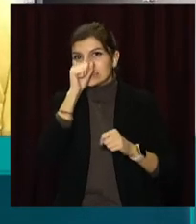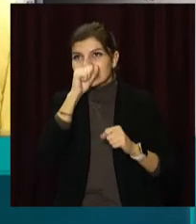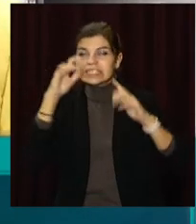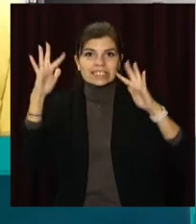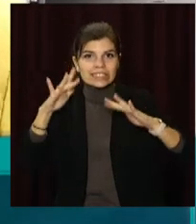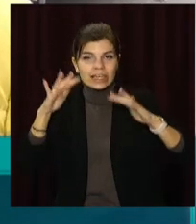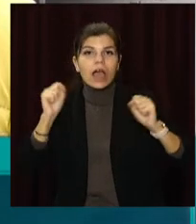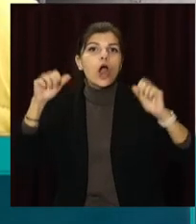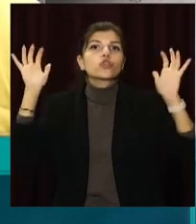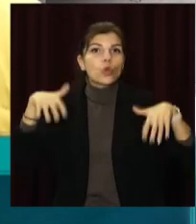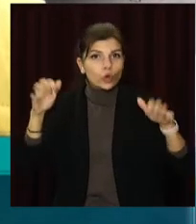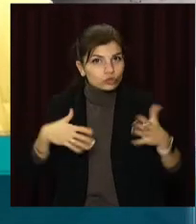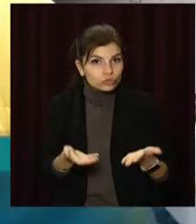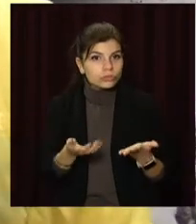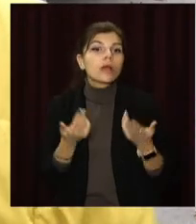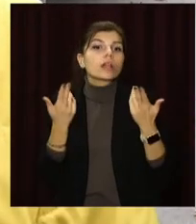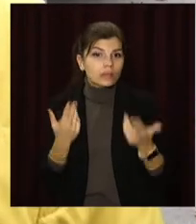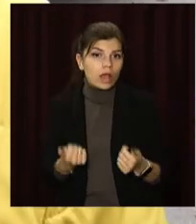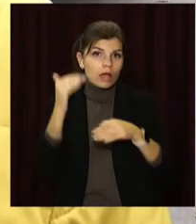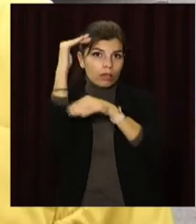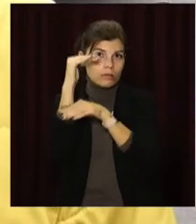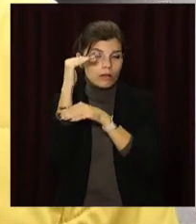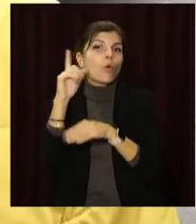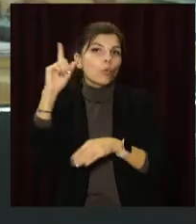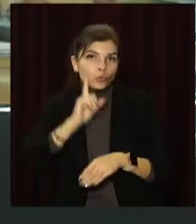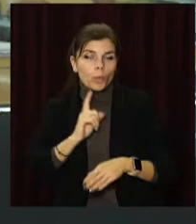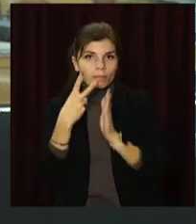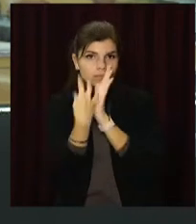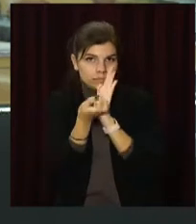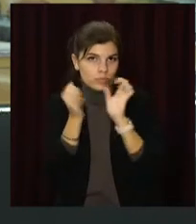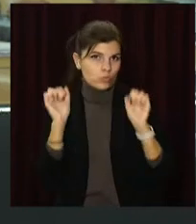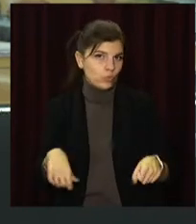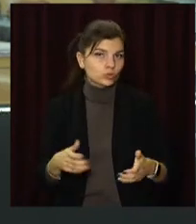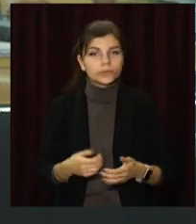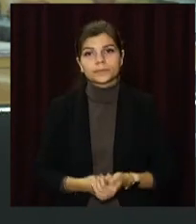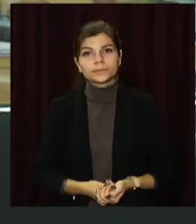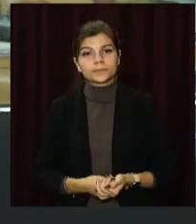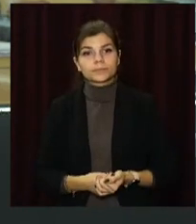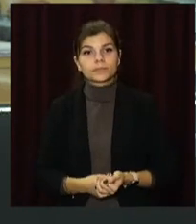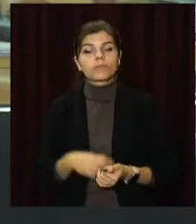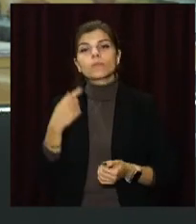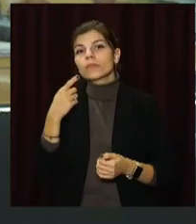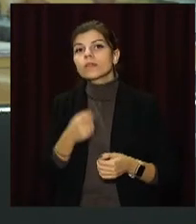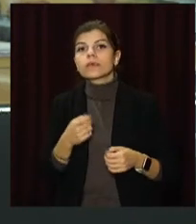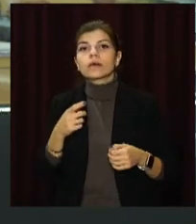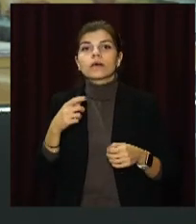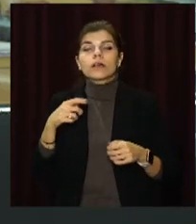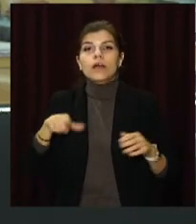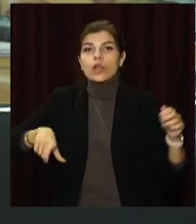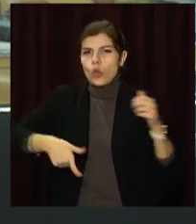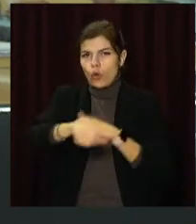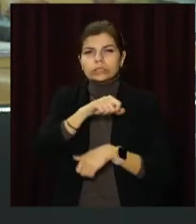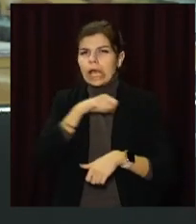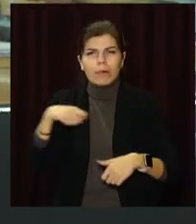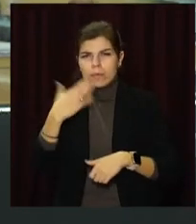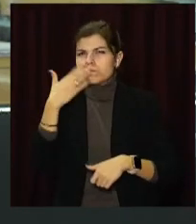а дощі. Звісно, добре буде. Її називали найбільш розбита дорога